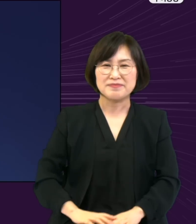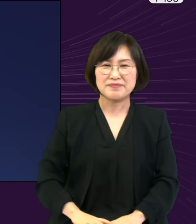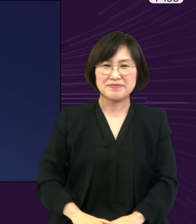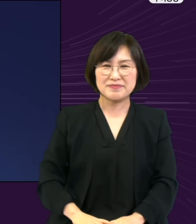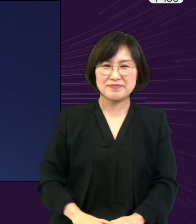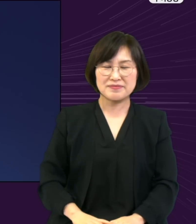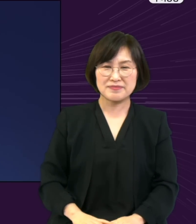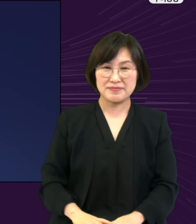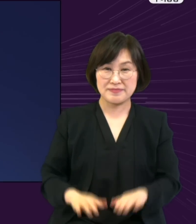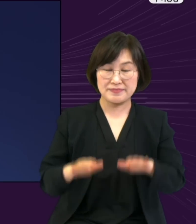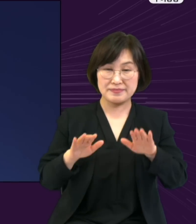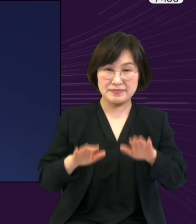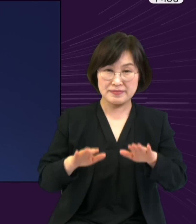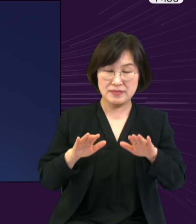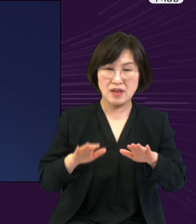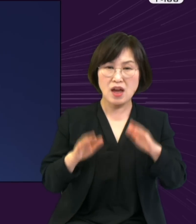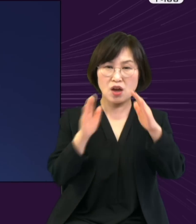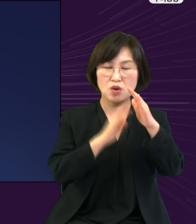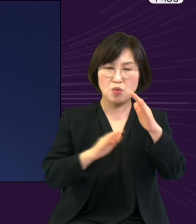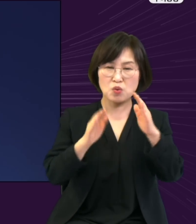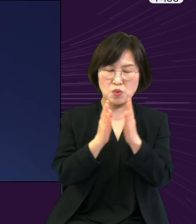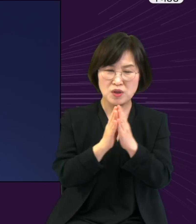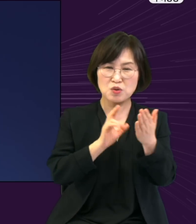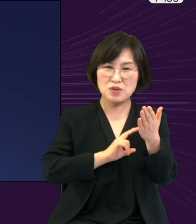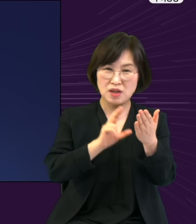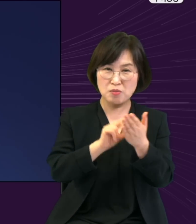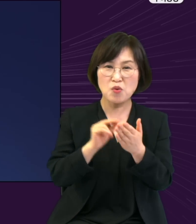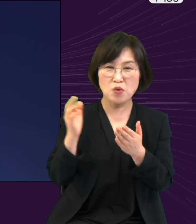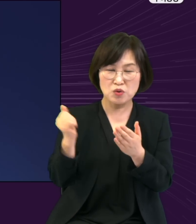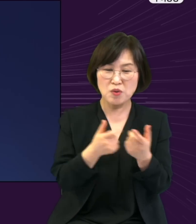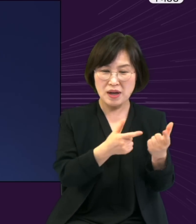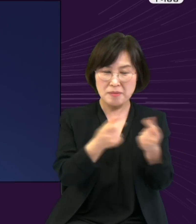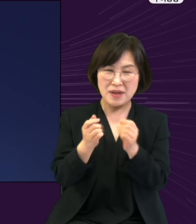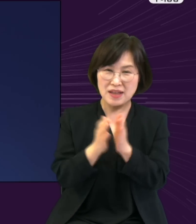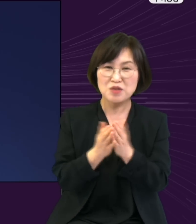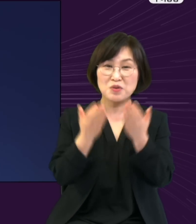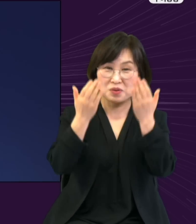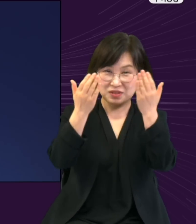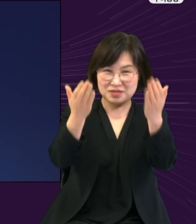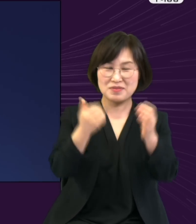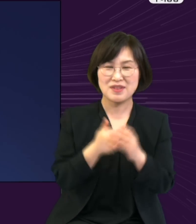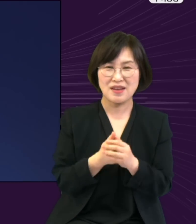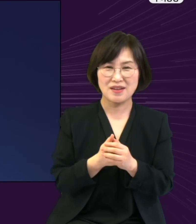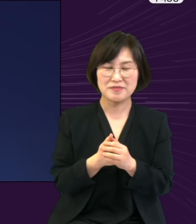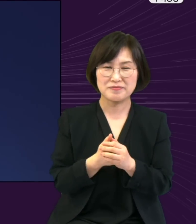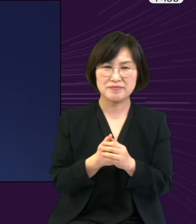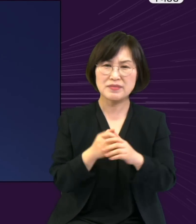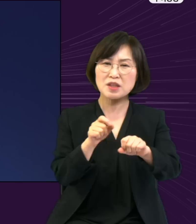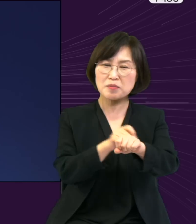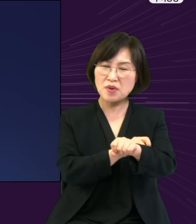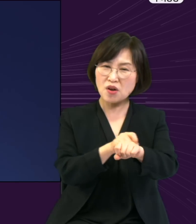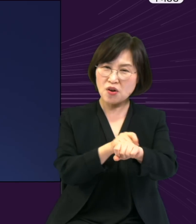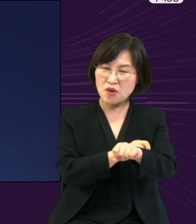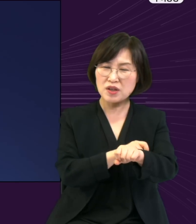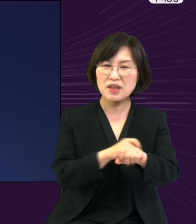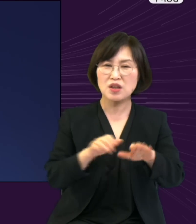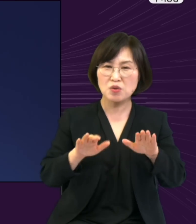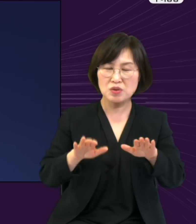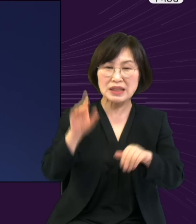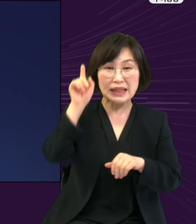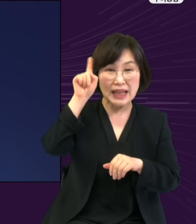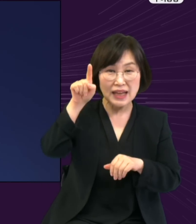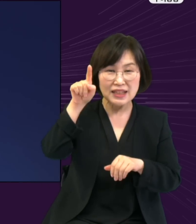이 시간에는 공동 기도문을 가지고 함께 기도하도록 하겠습니다. 특별히 오늘은